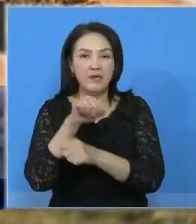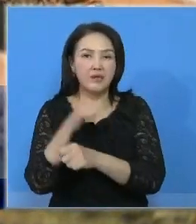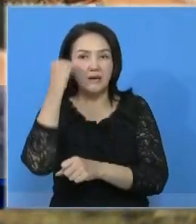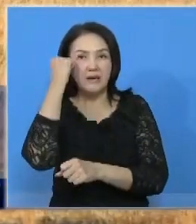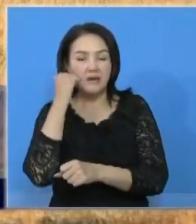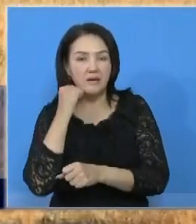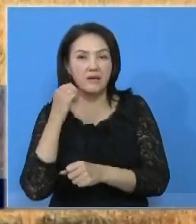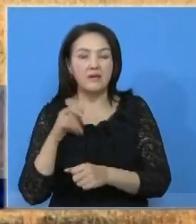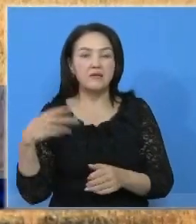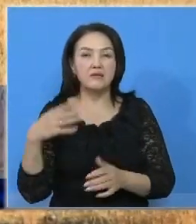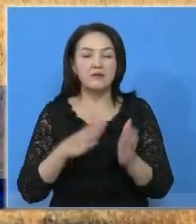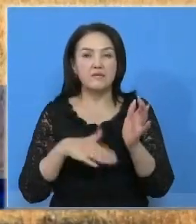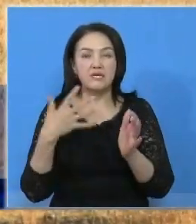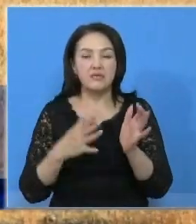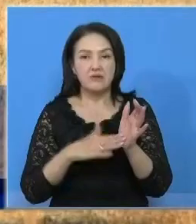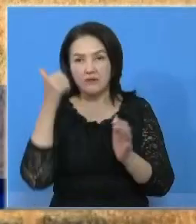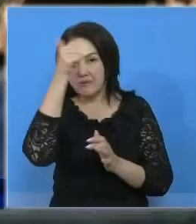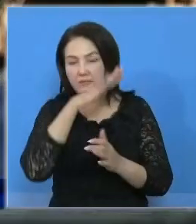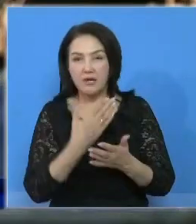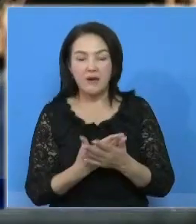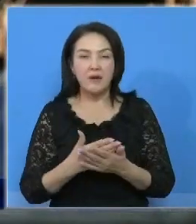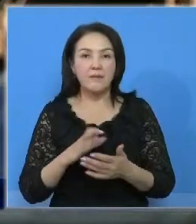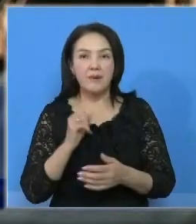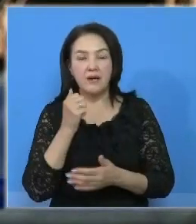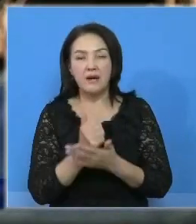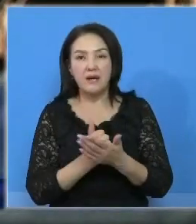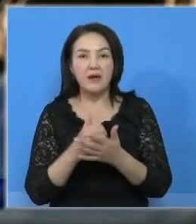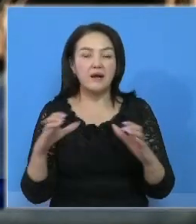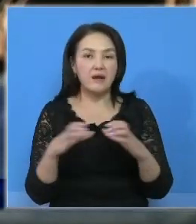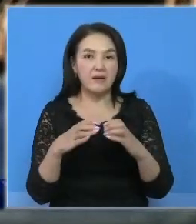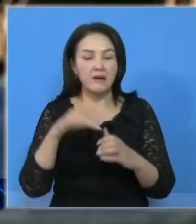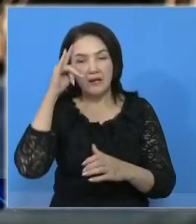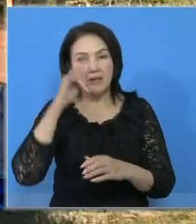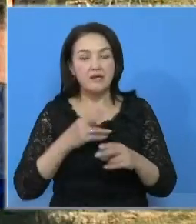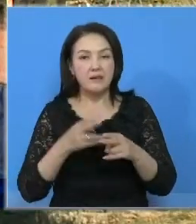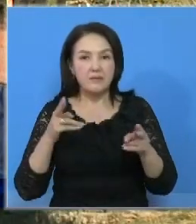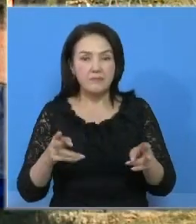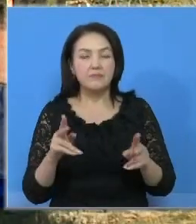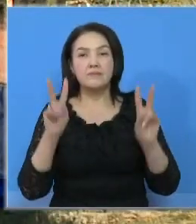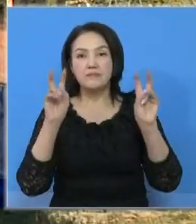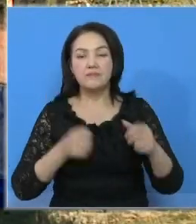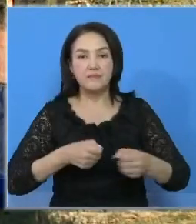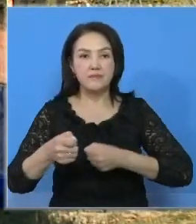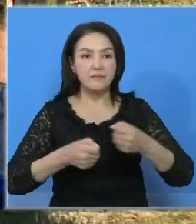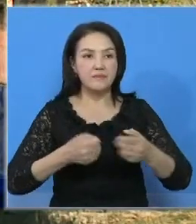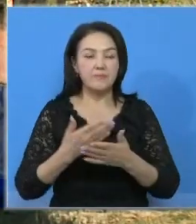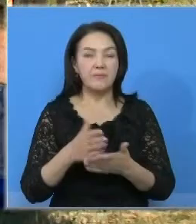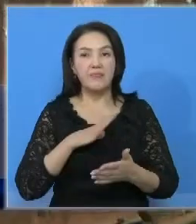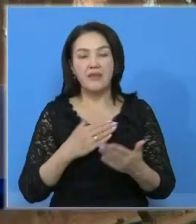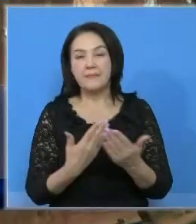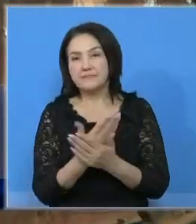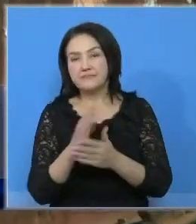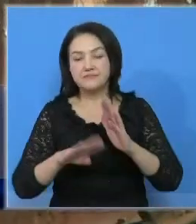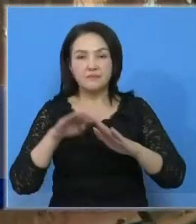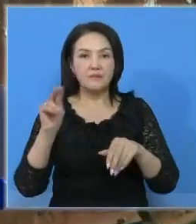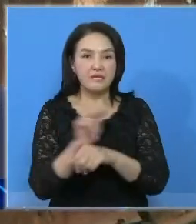паровоз 1950 года выпуска. Он находится на балансе и нас компании «Казахстан Теміржолы». Однако руководители предприятия, которые возобновили